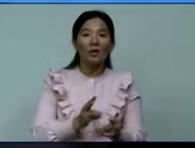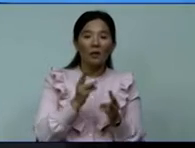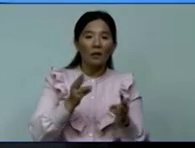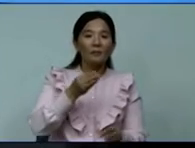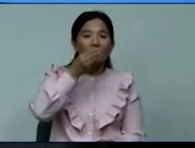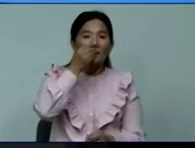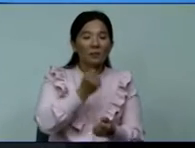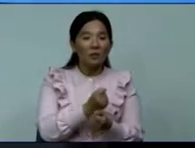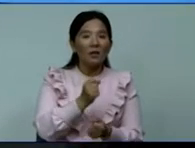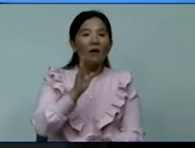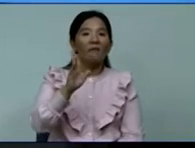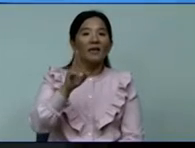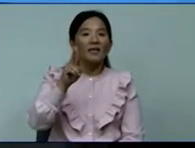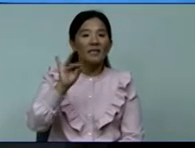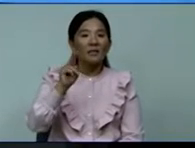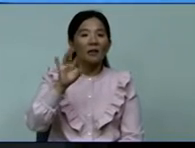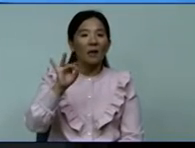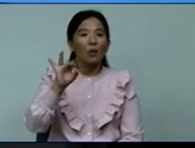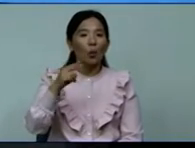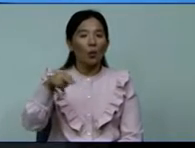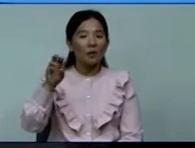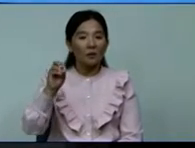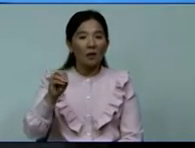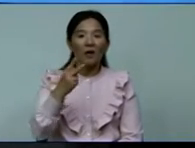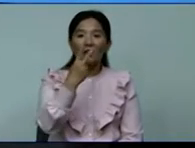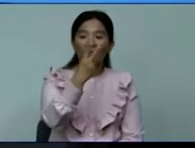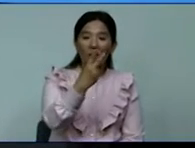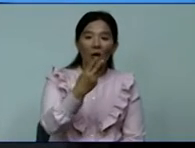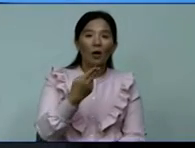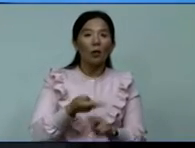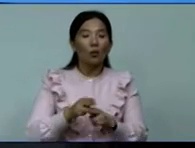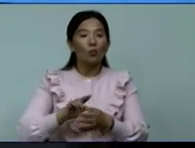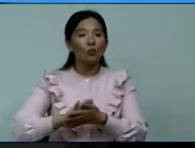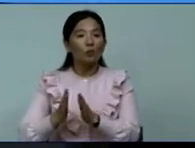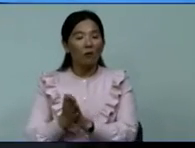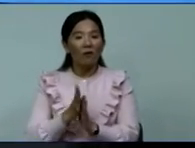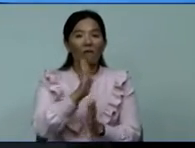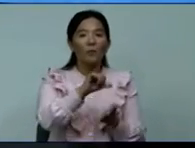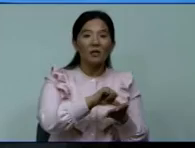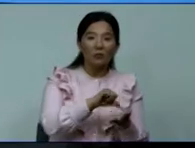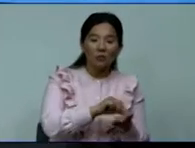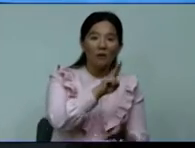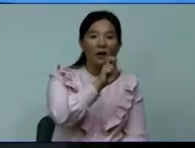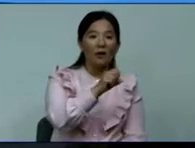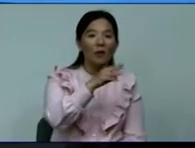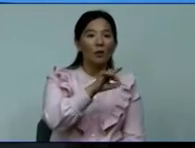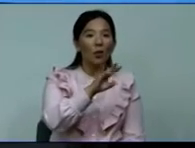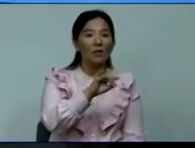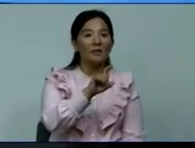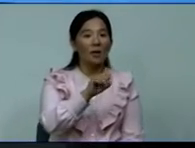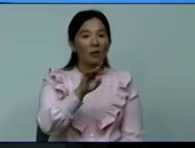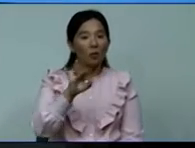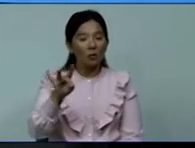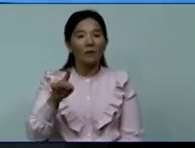кислороде? Правильно, при двух условиях: без присутствия катализатора и в присутствии катализатора.